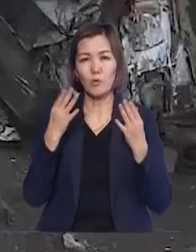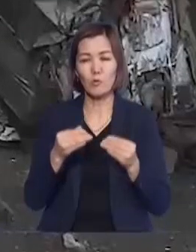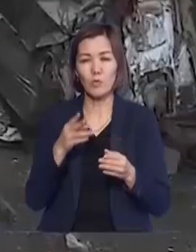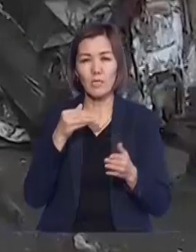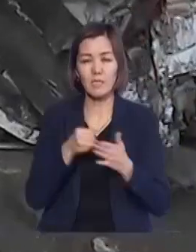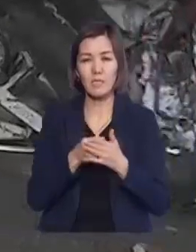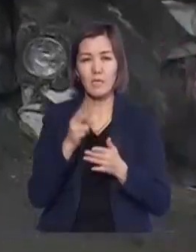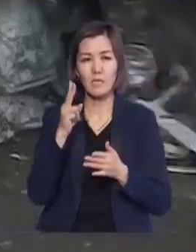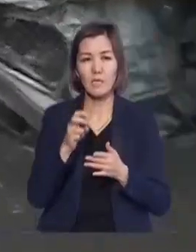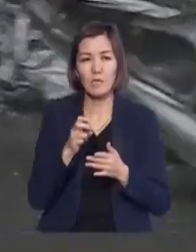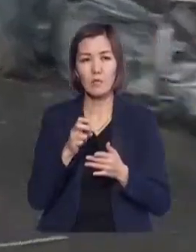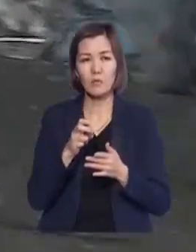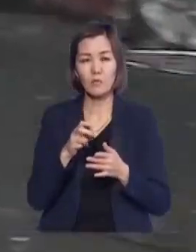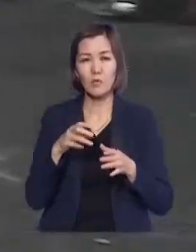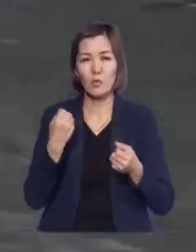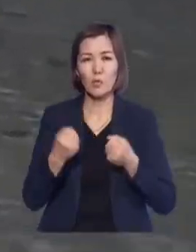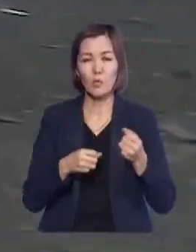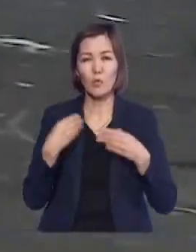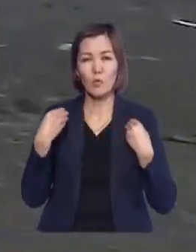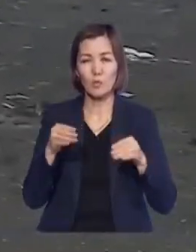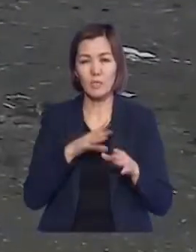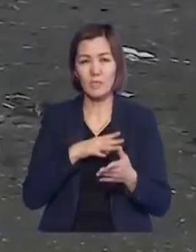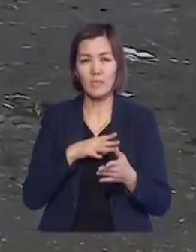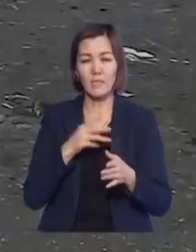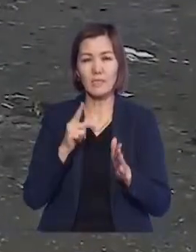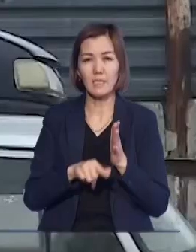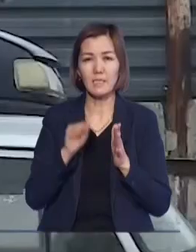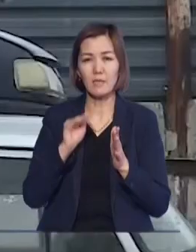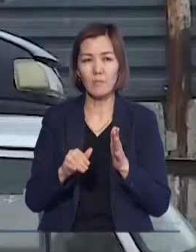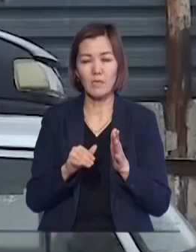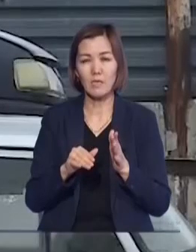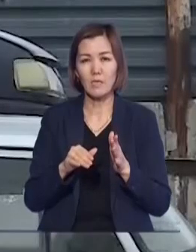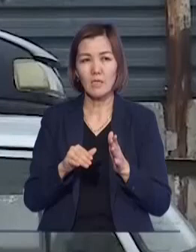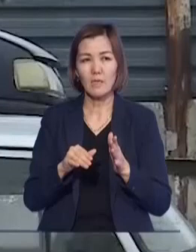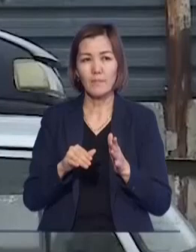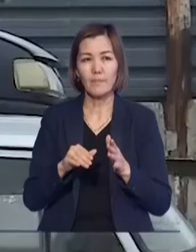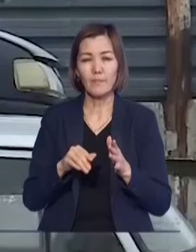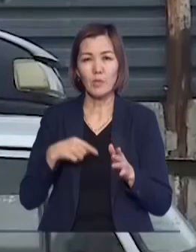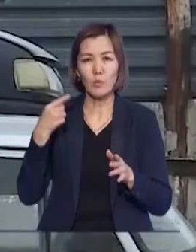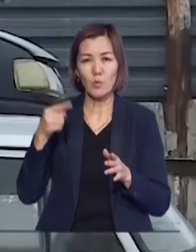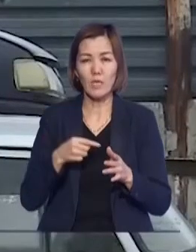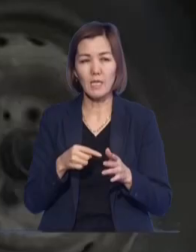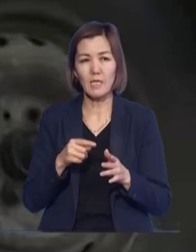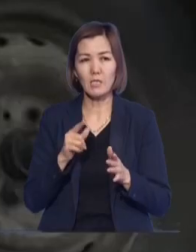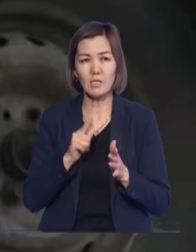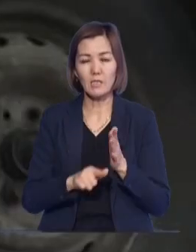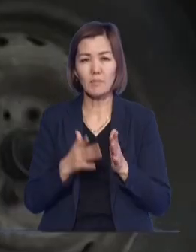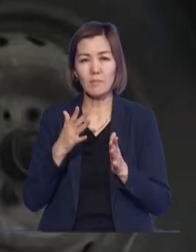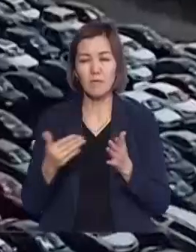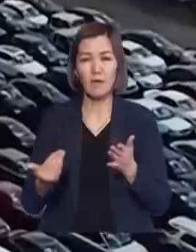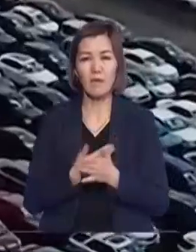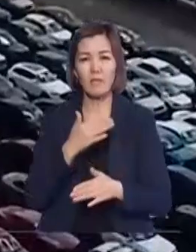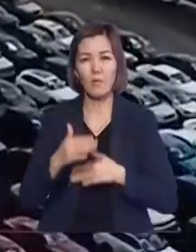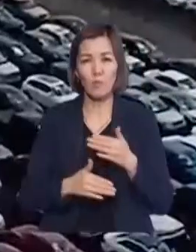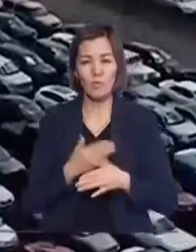мыңнан аса көлік өткізілді. Нәтижесінде 80 мың тоннадан астам дөңгелек, 70 мыңнан аса аккумулятор қайта өңделді.